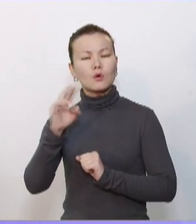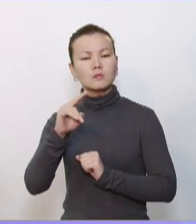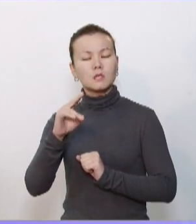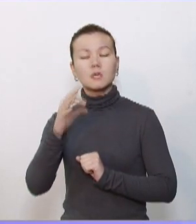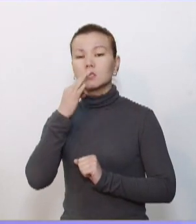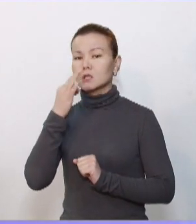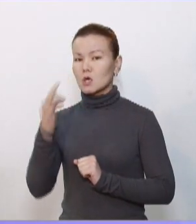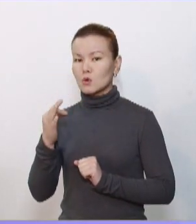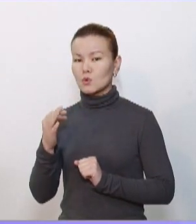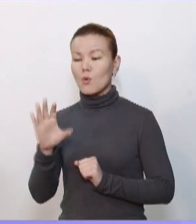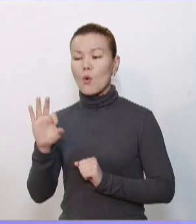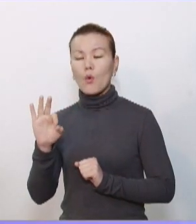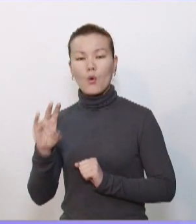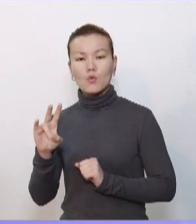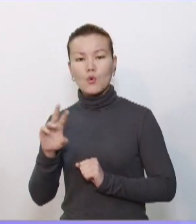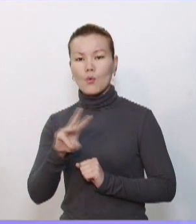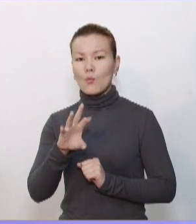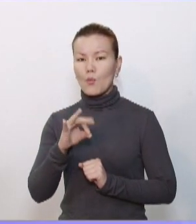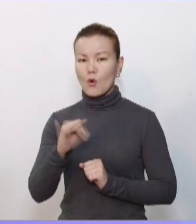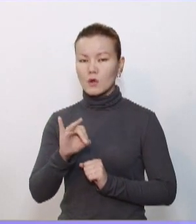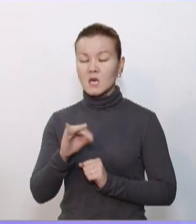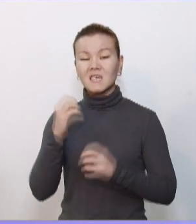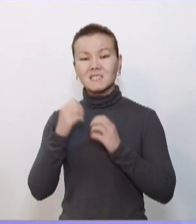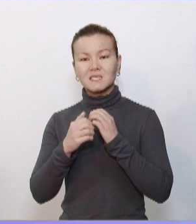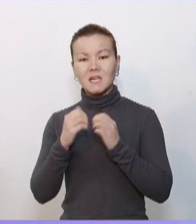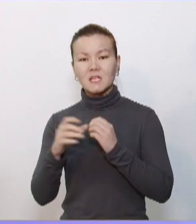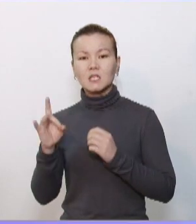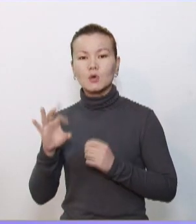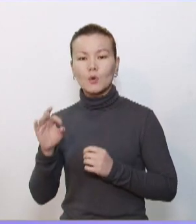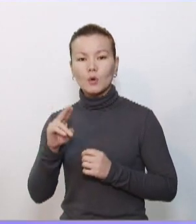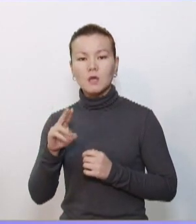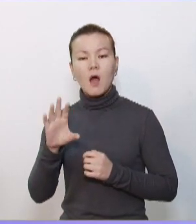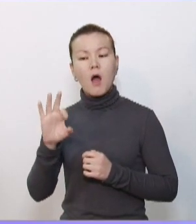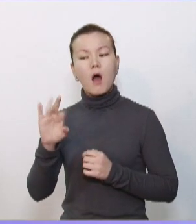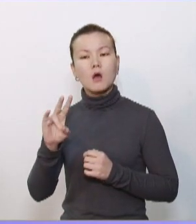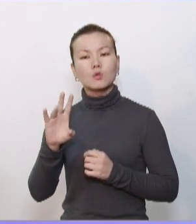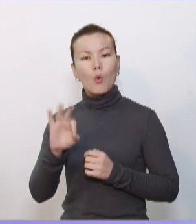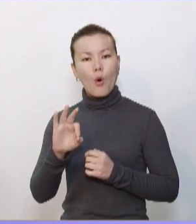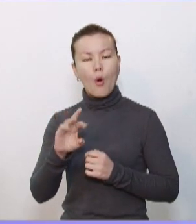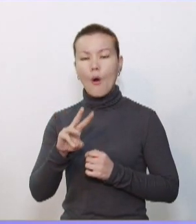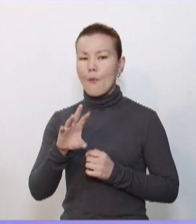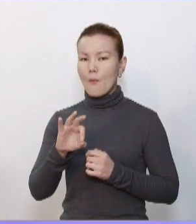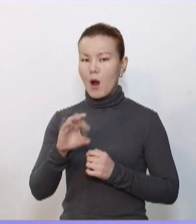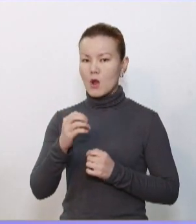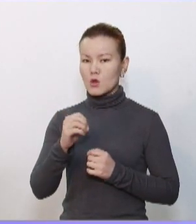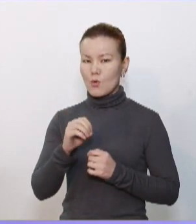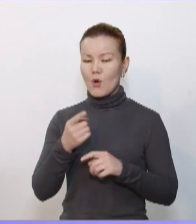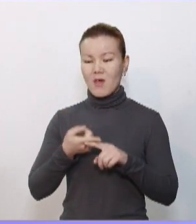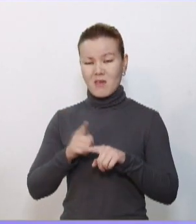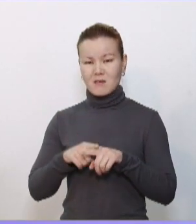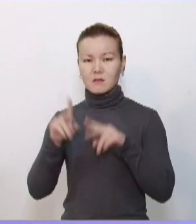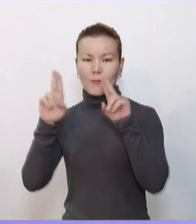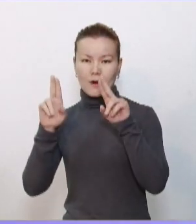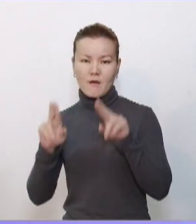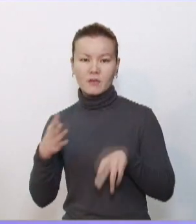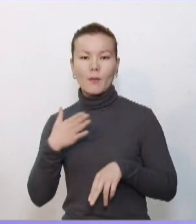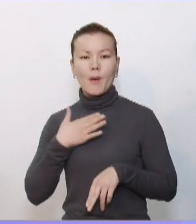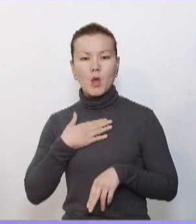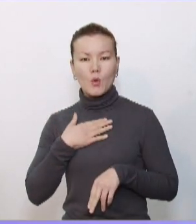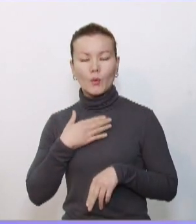скажу «он мой». Средний род – «оно мое». Это правило мое.